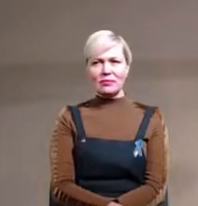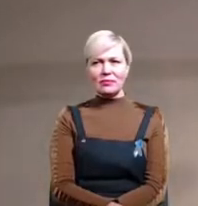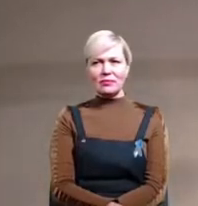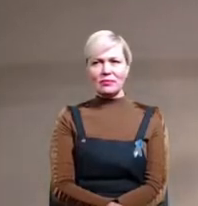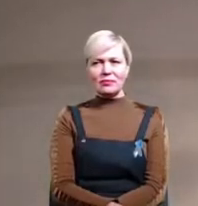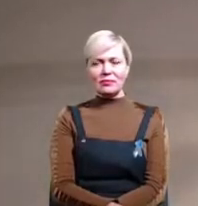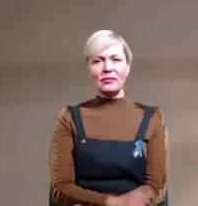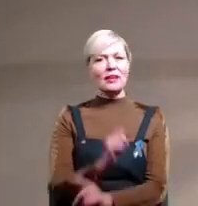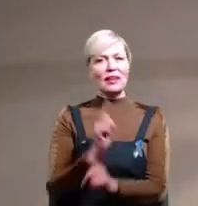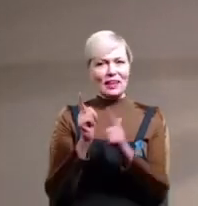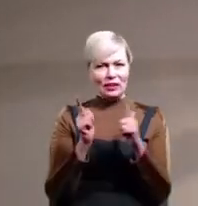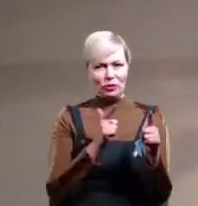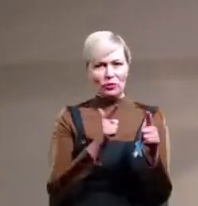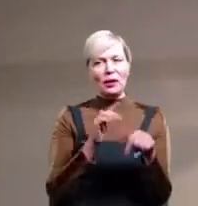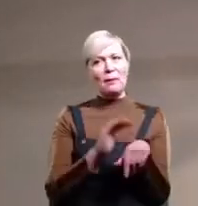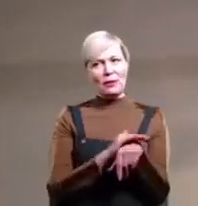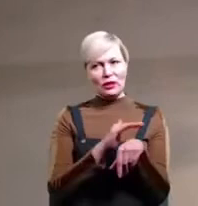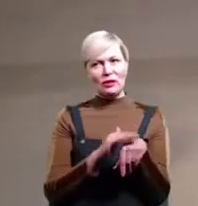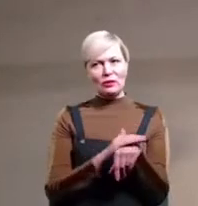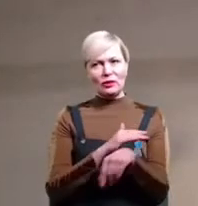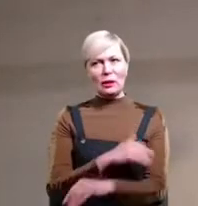Готовы? Пожалуйста.